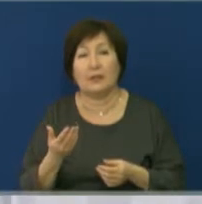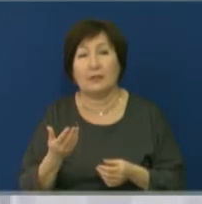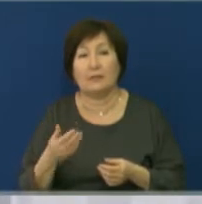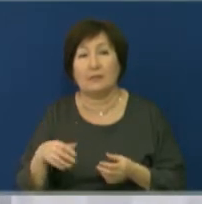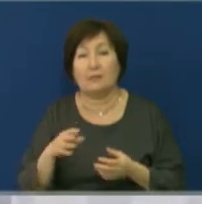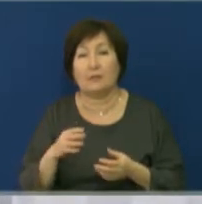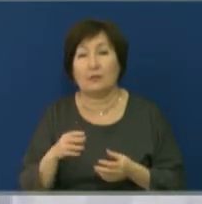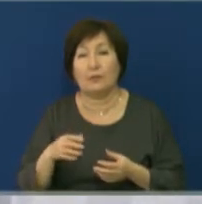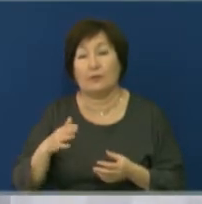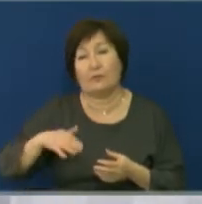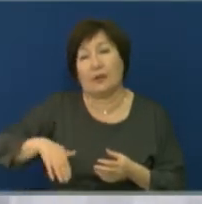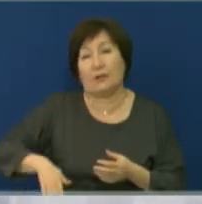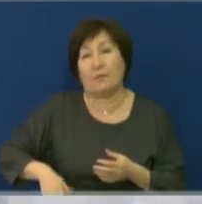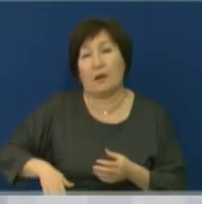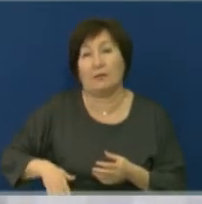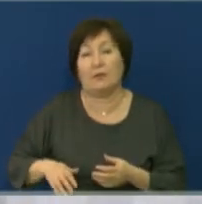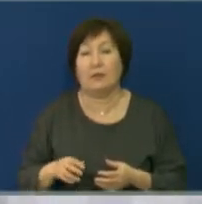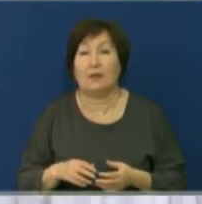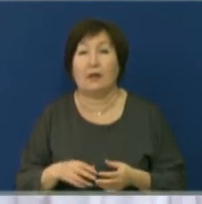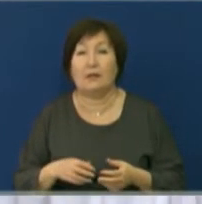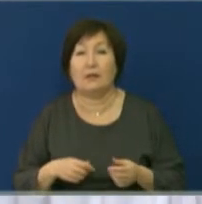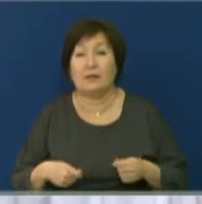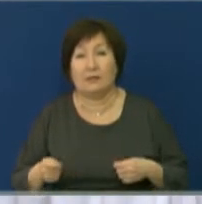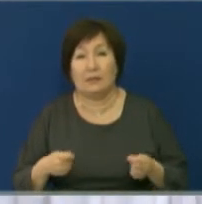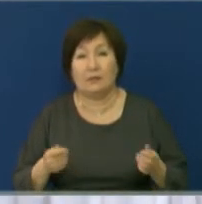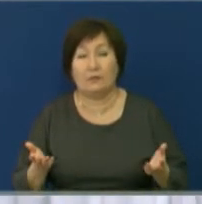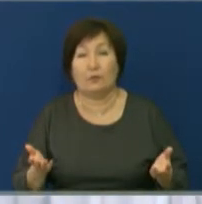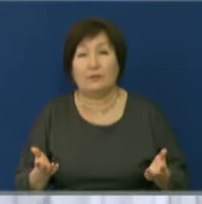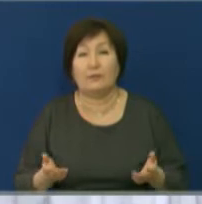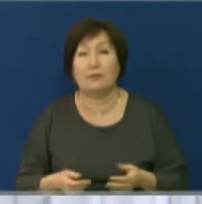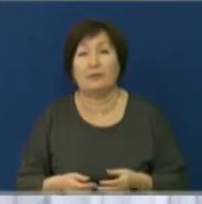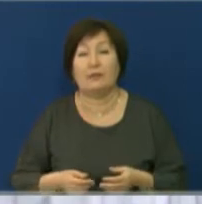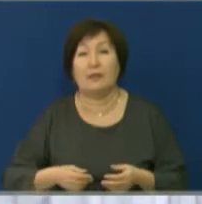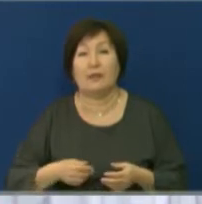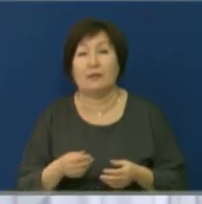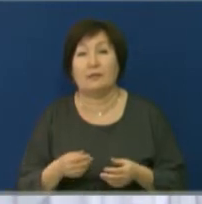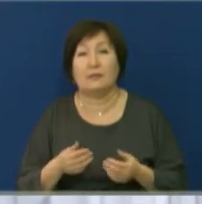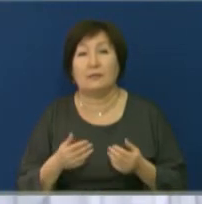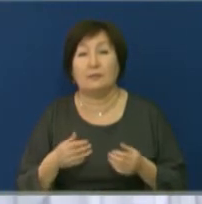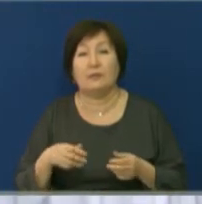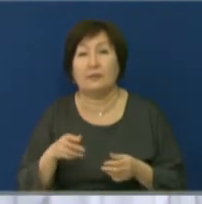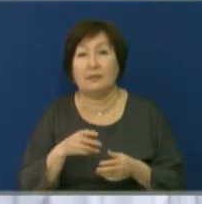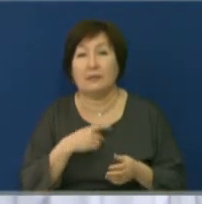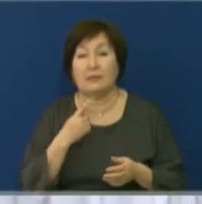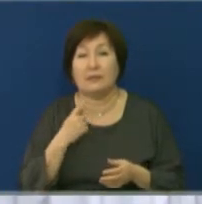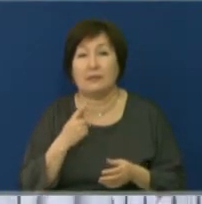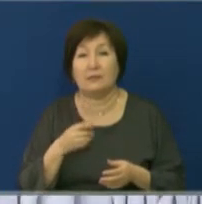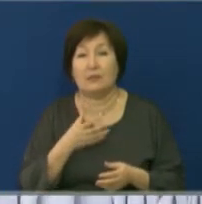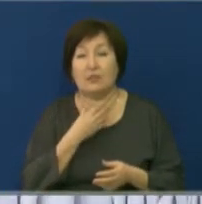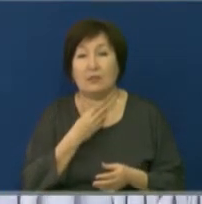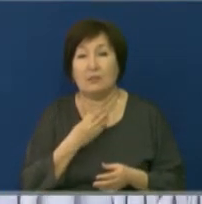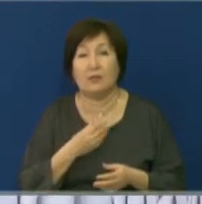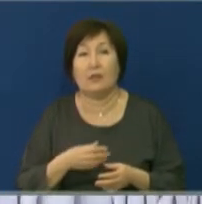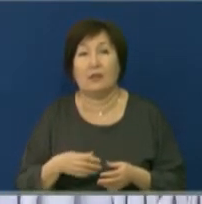идет в карман организаторам госзакупок. В беседе с семичанами представители областного департамента